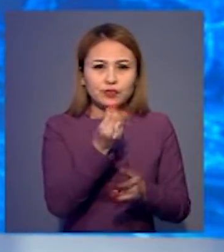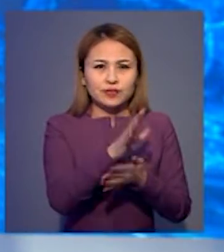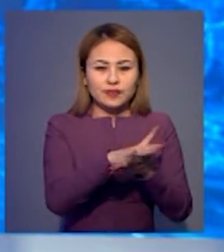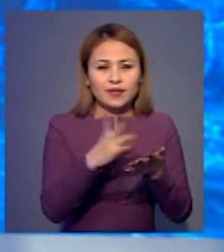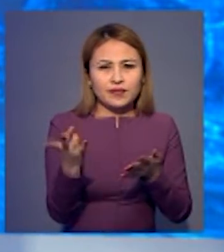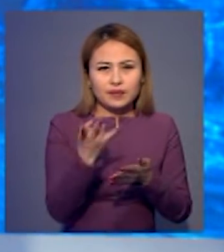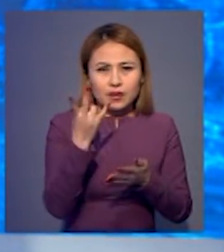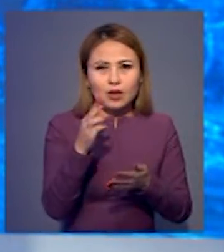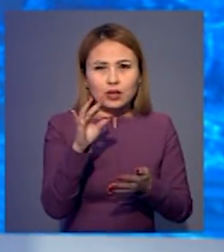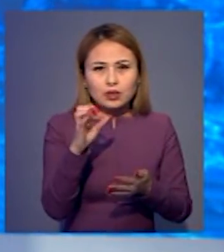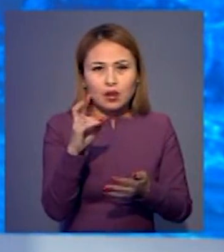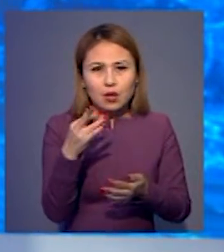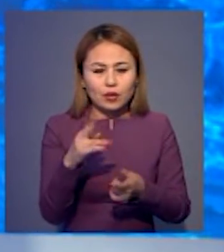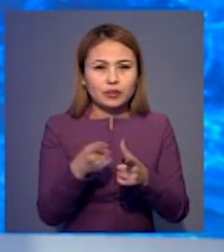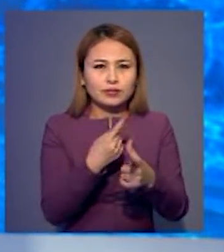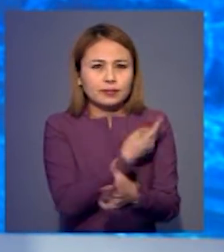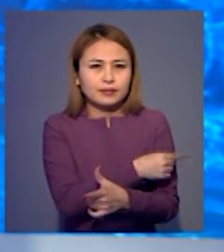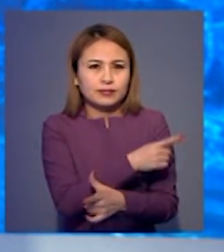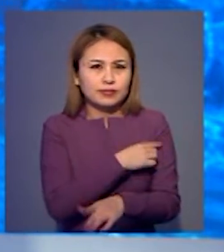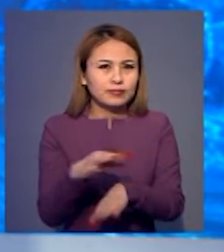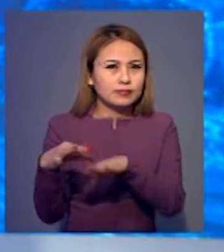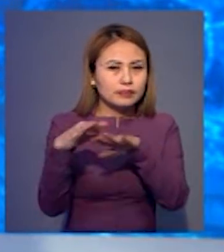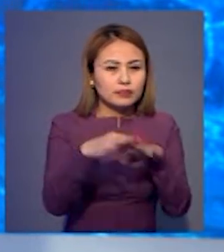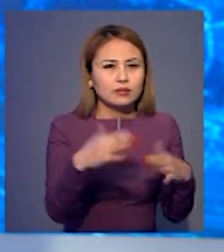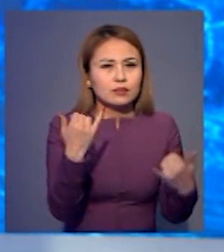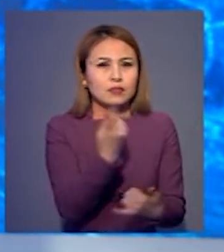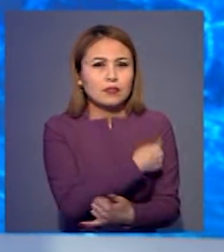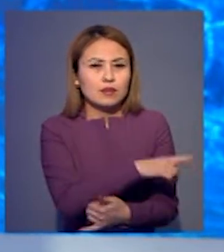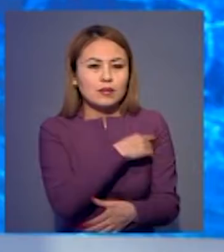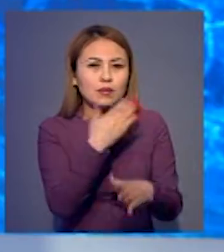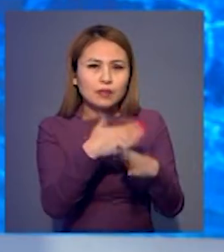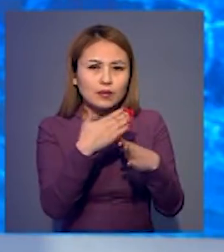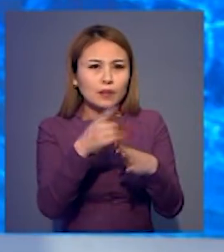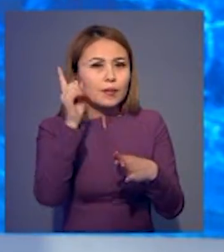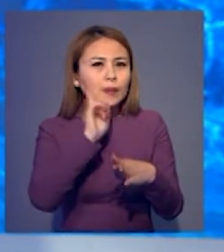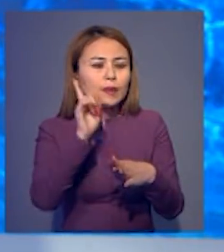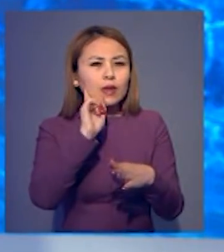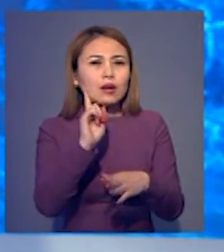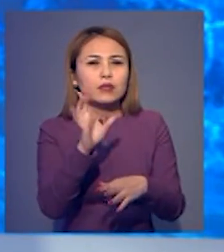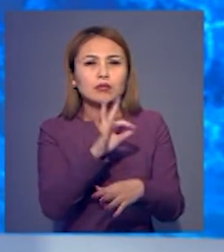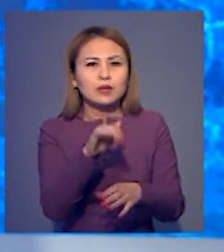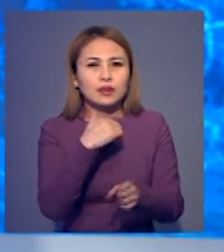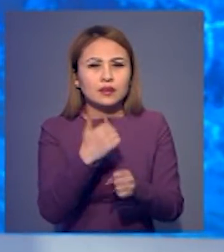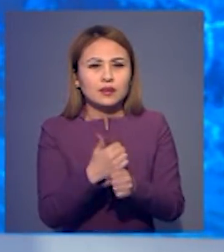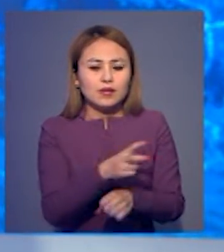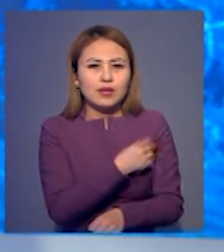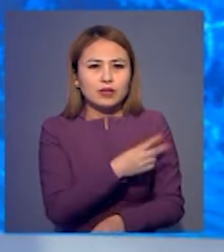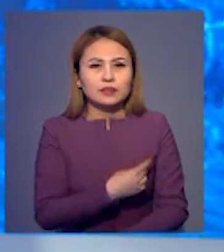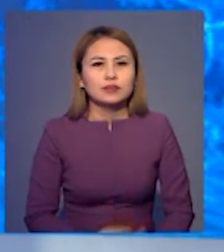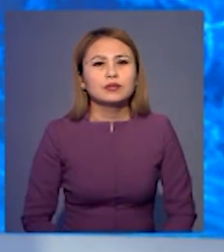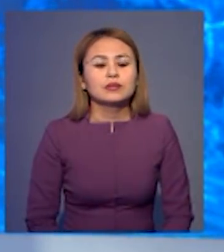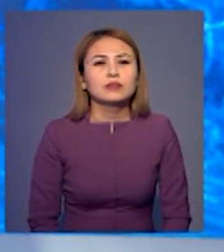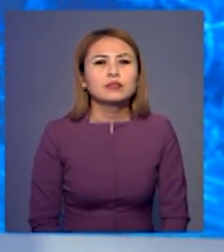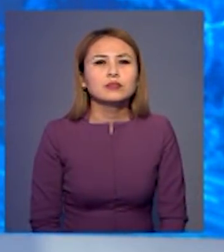жалғасып жатыр. Токсикологиялық ауруханаға жеткізілген азаматтарға қазір медициналық көмек көрсетіліп жатыр, дейді жергілікті аурухананың бас